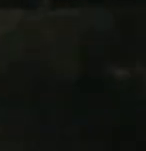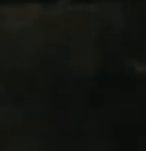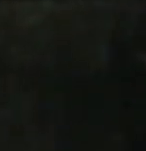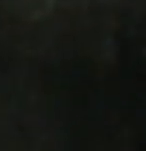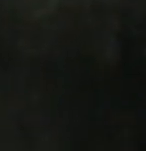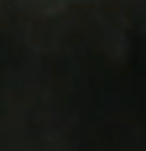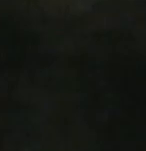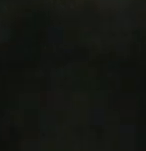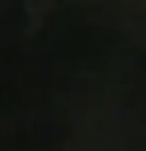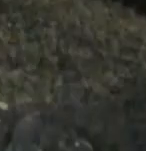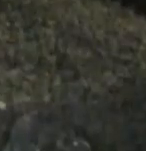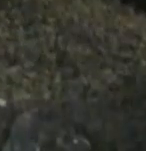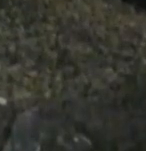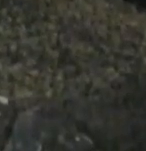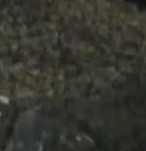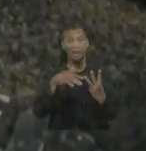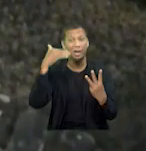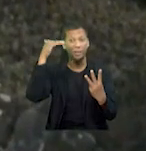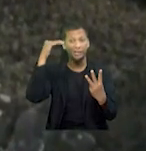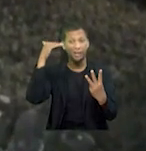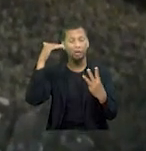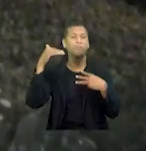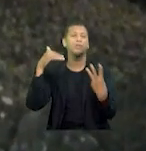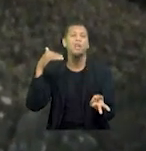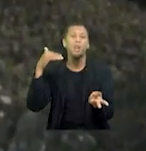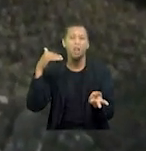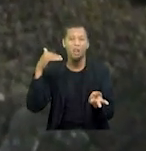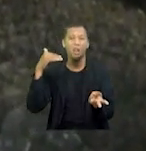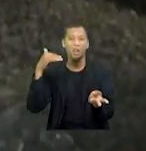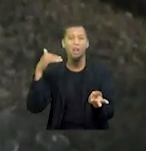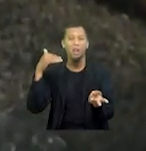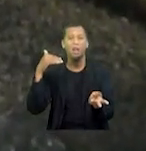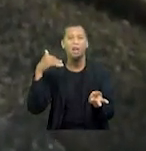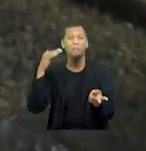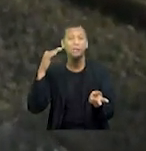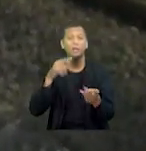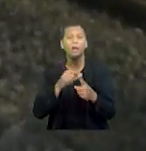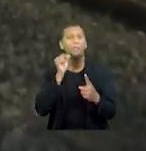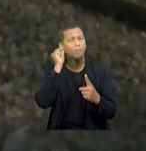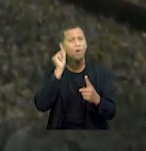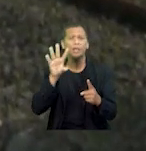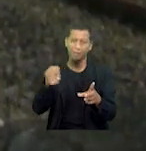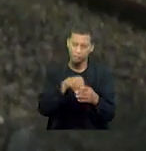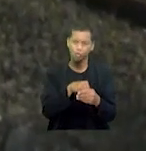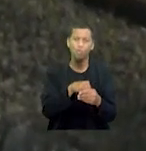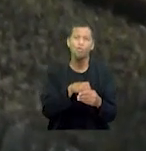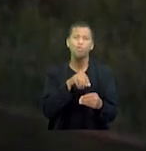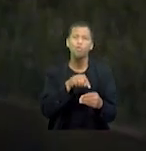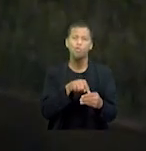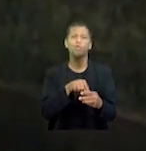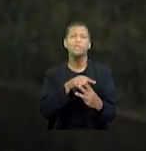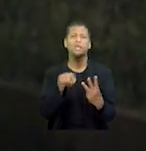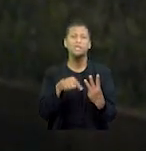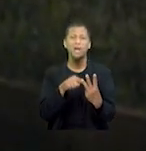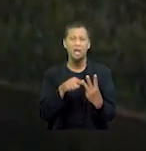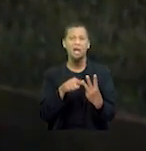belasan tahun meninggal dunia. Seorang korban adalah remaja putri. Musibah terjadi saat ketiga korban berkumpul